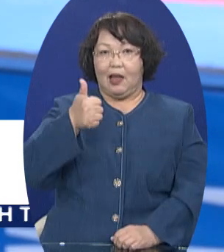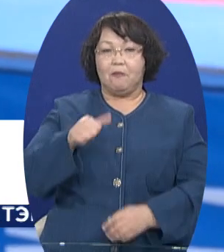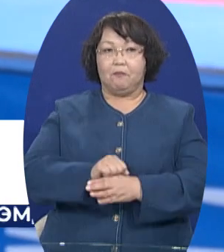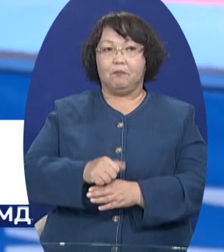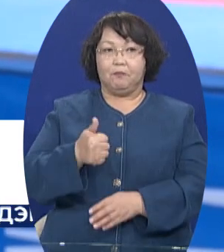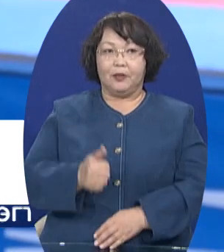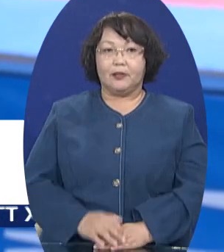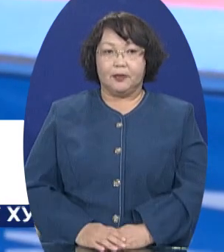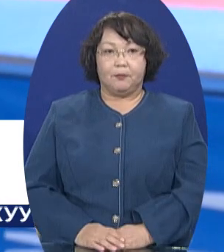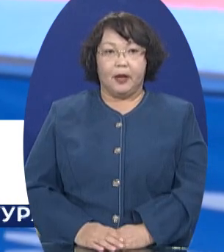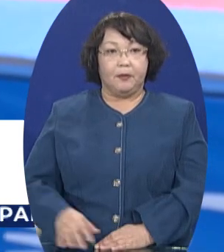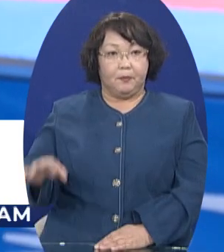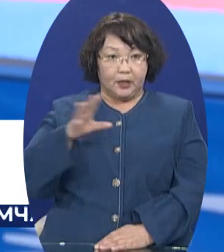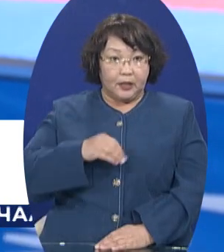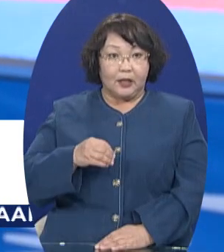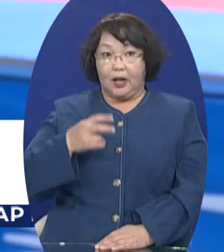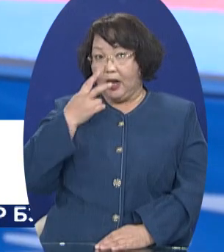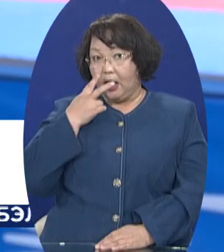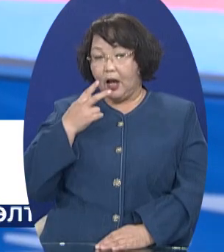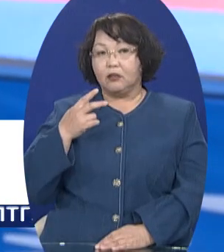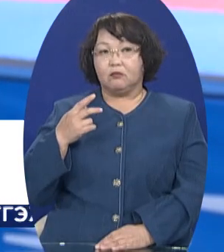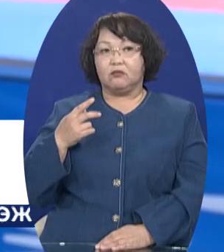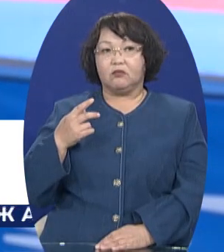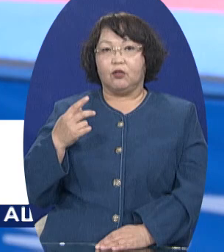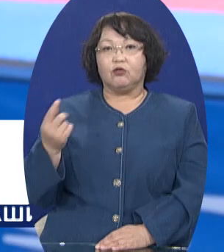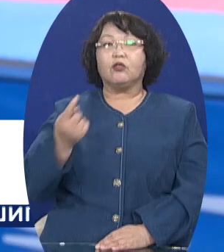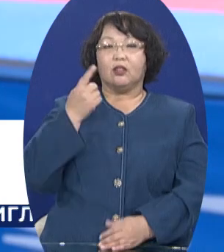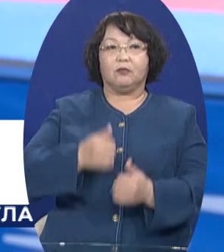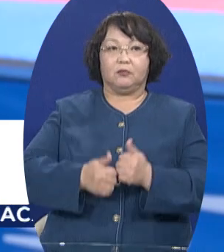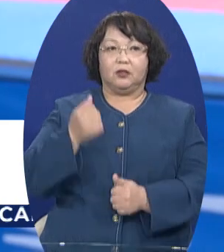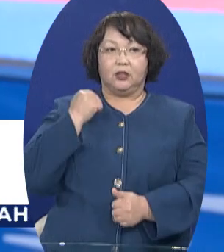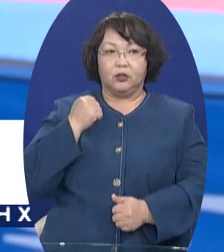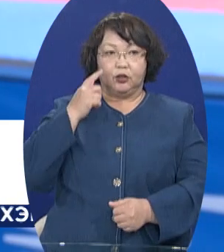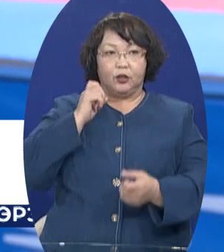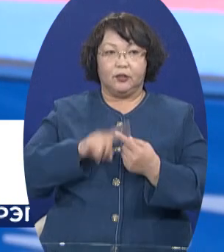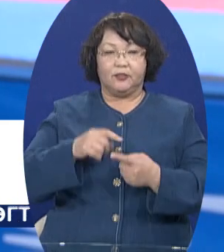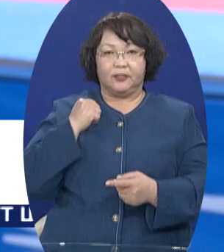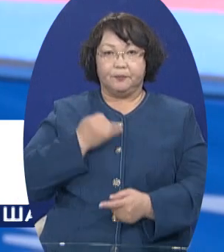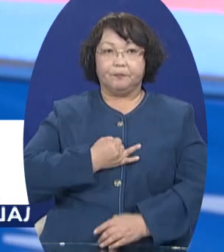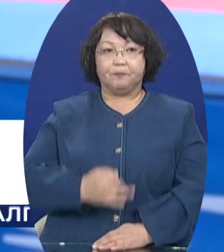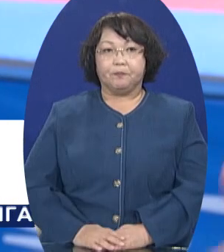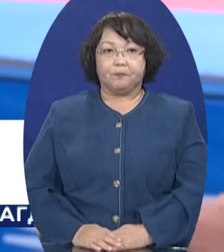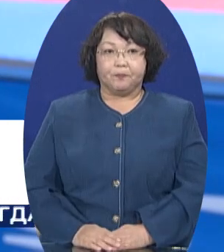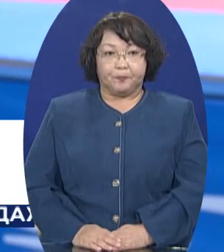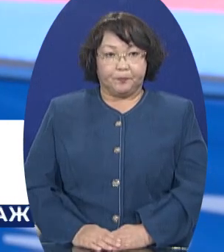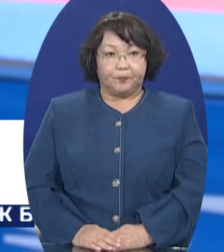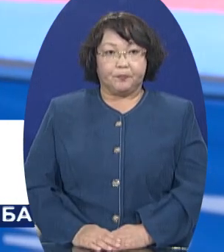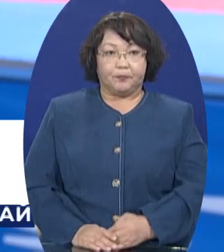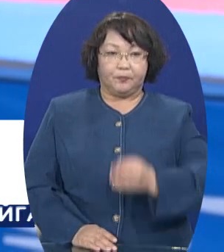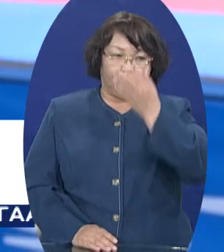хангагдсан. Бид бол ерөнхийдөө бас нэлээн дээгүүр оролцоно гэсэн зорилго тавьсан. Бас чадна гэдэгт итгэлтэй л байна.